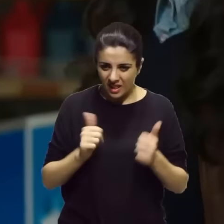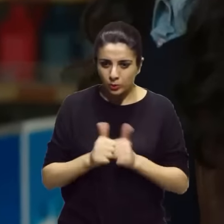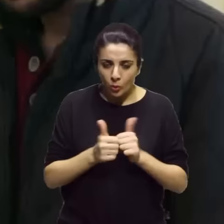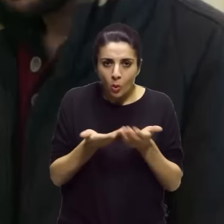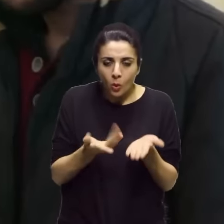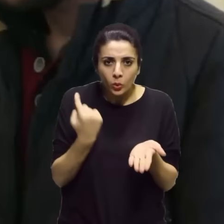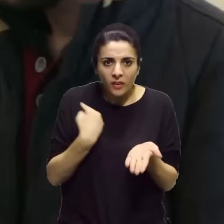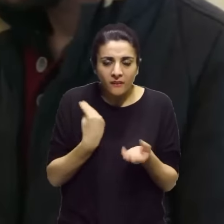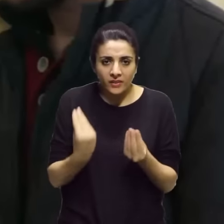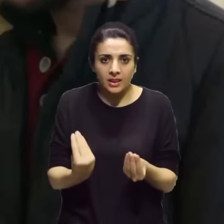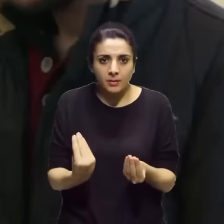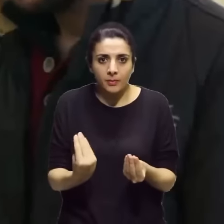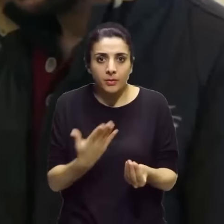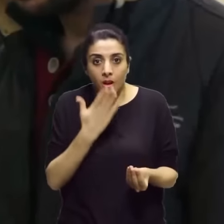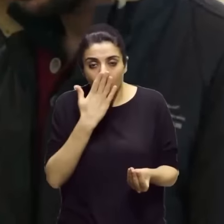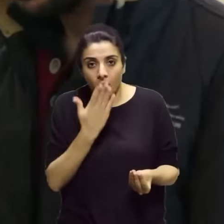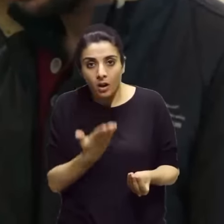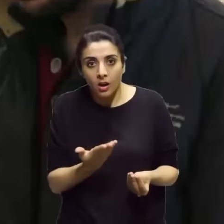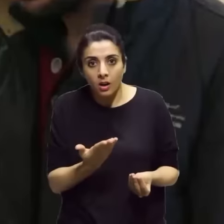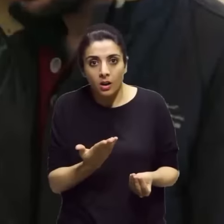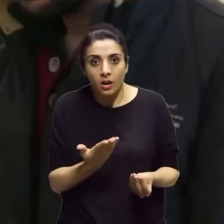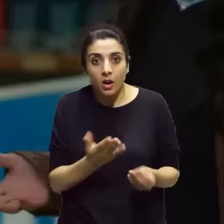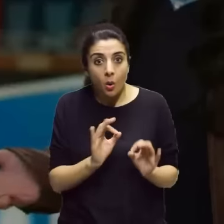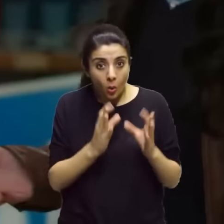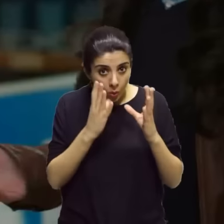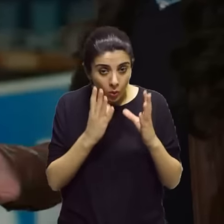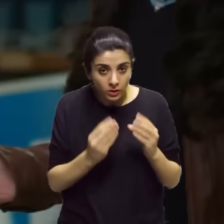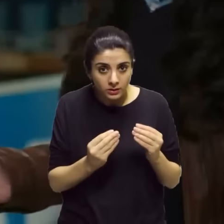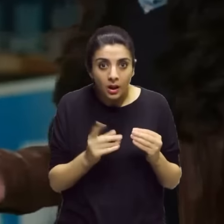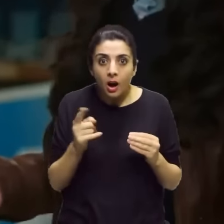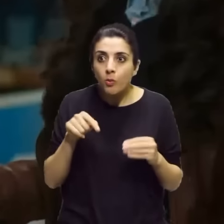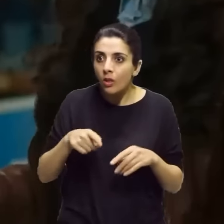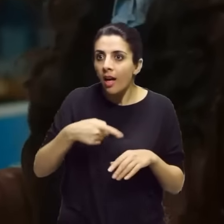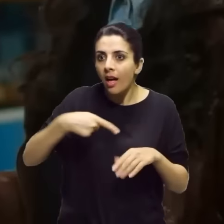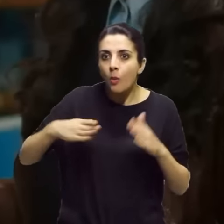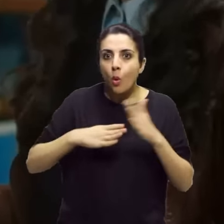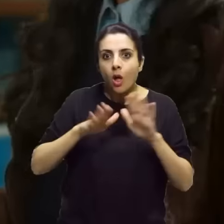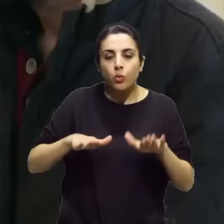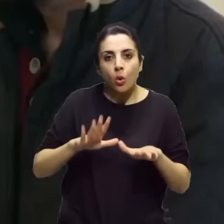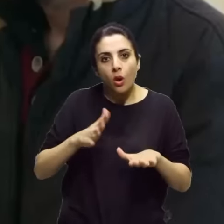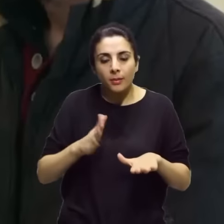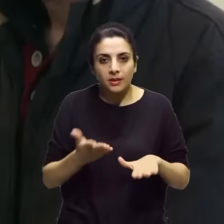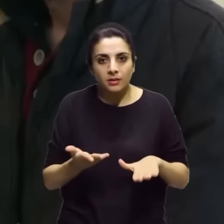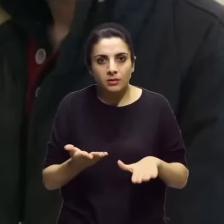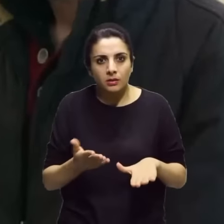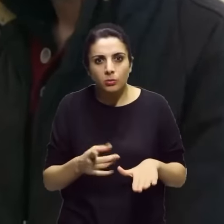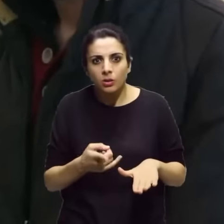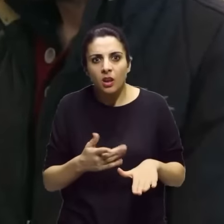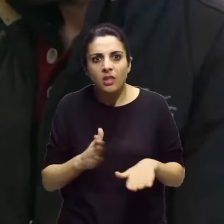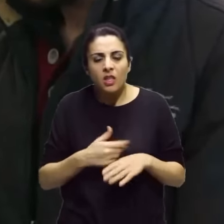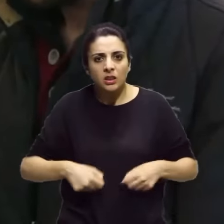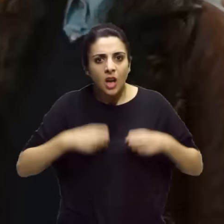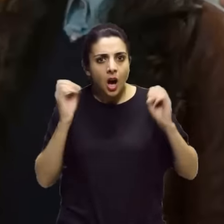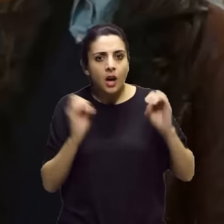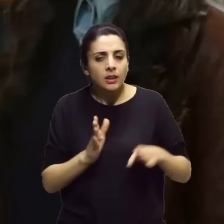eşofmanlar. Aa, öyleyse... Demek ki onlar da burada mola vermiş. İyi de bunları niye çıkarıp